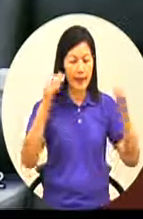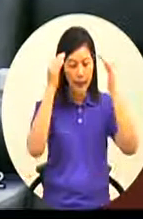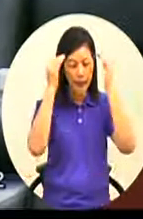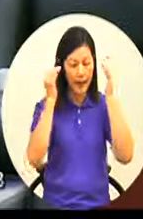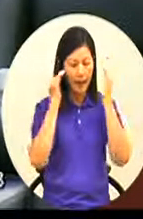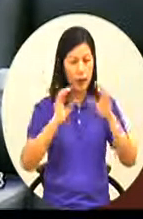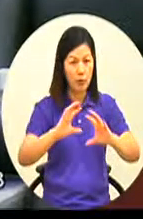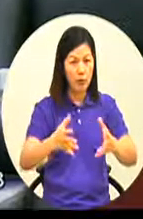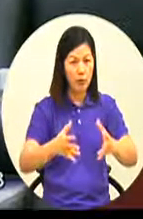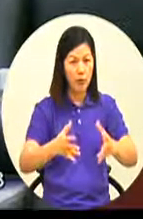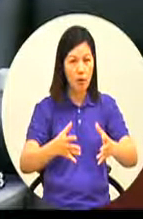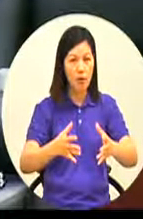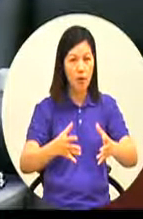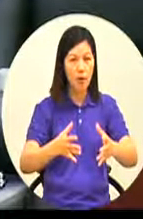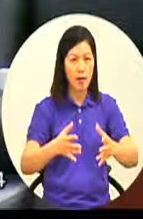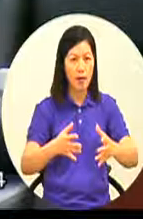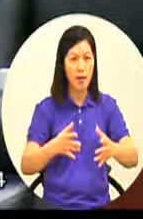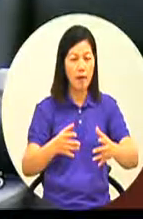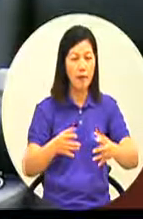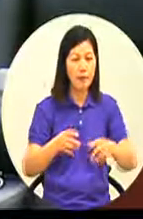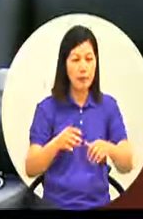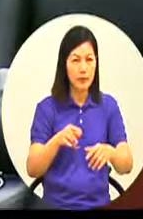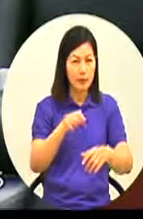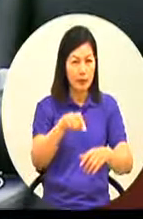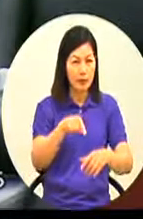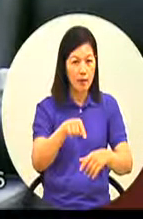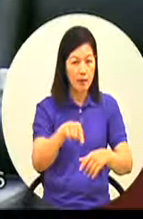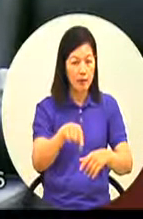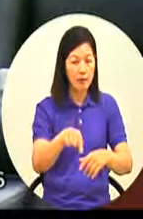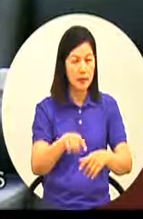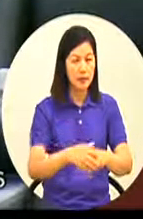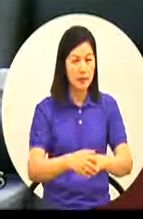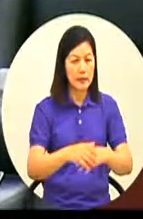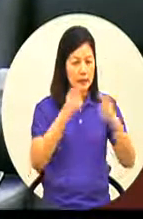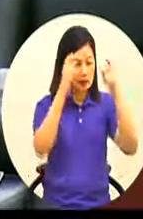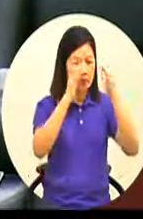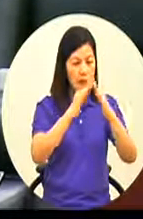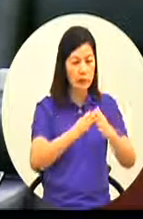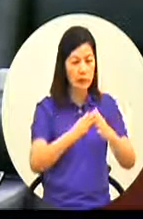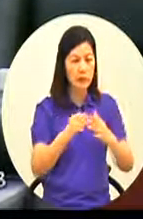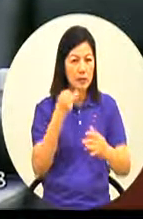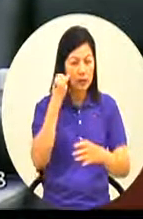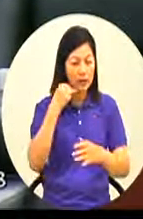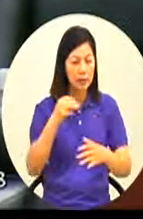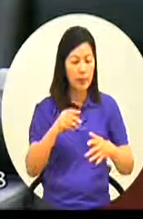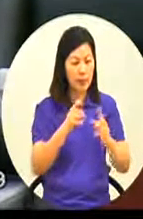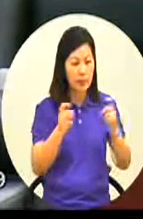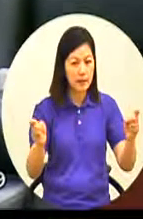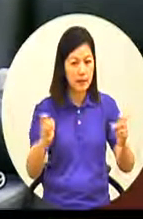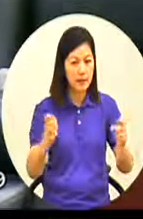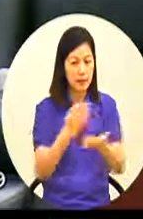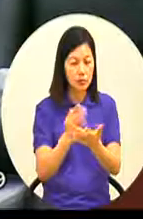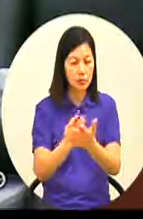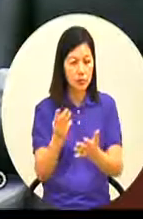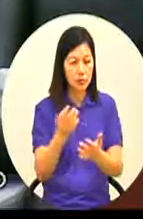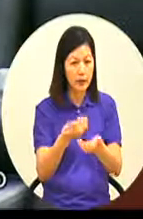啊、那从我们高雄市的姐妹市，本席有给它分三种类型